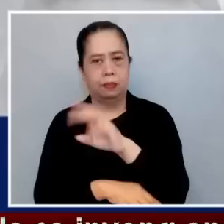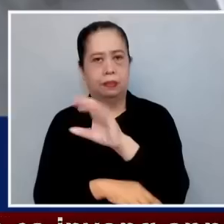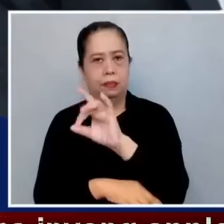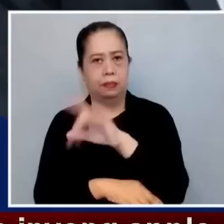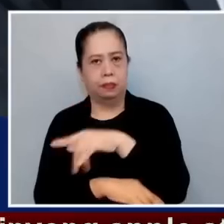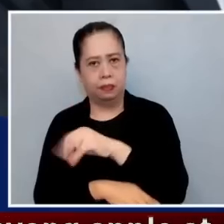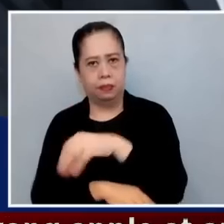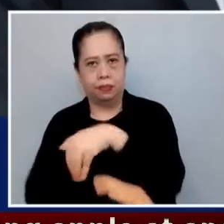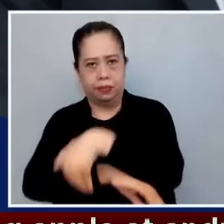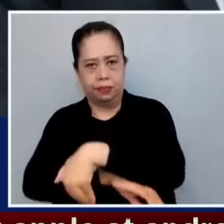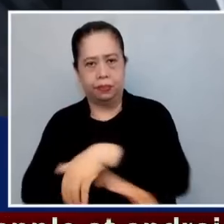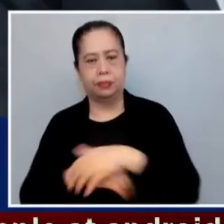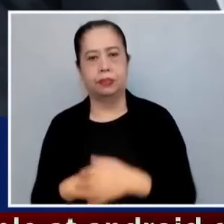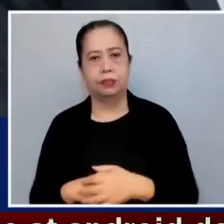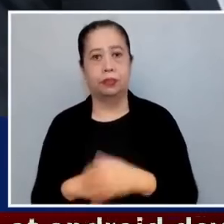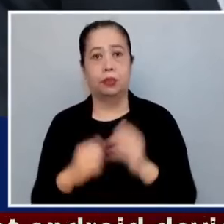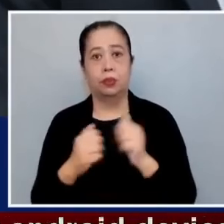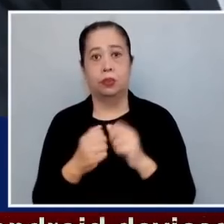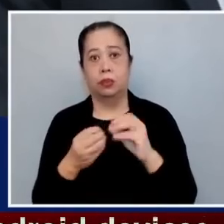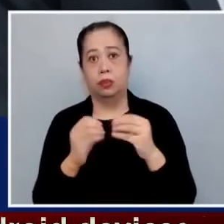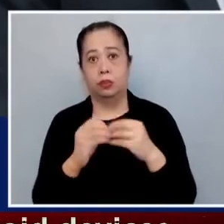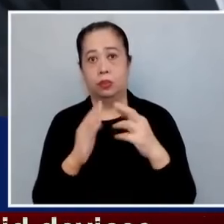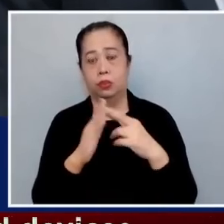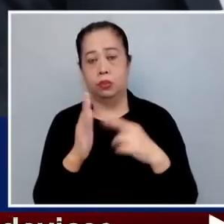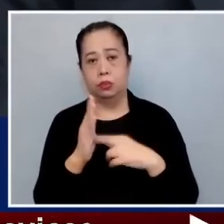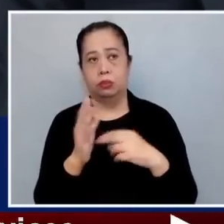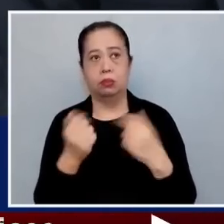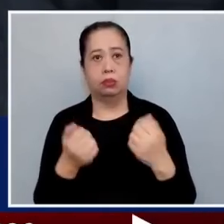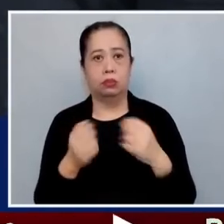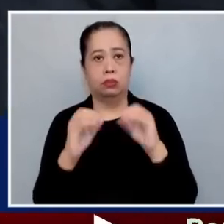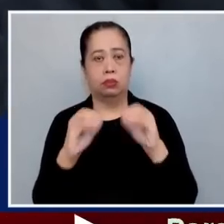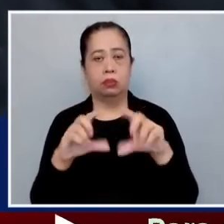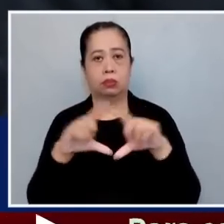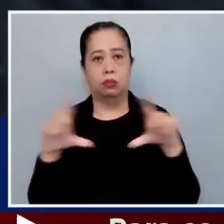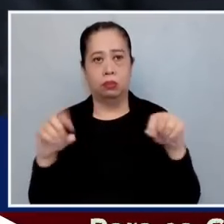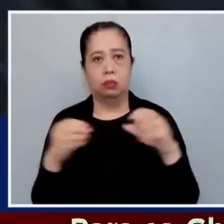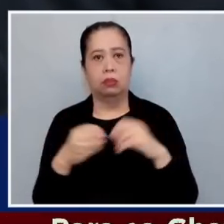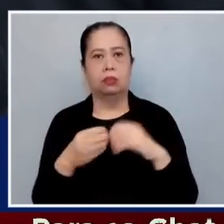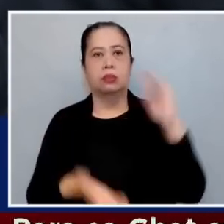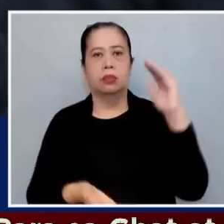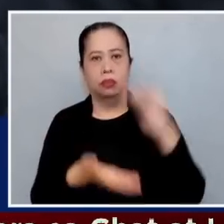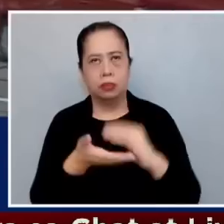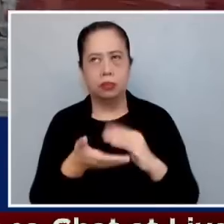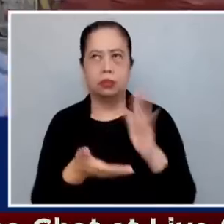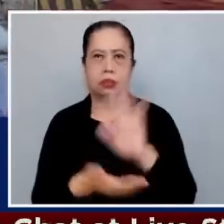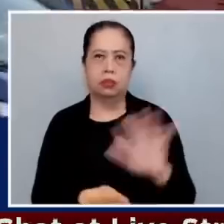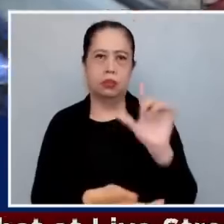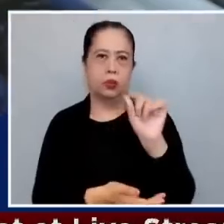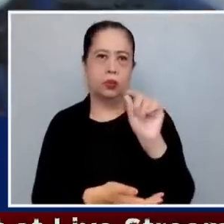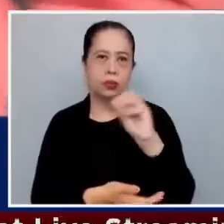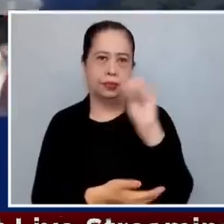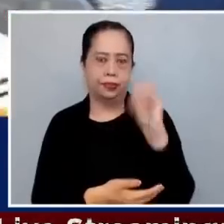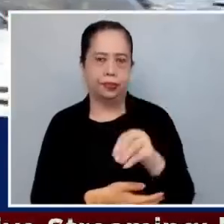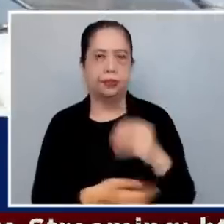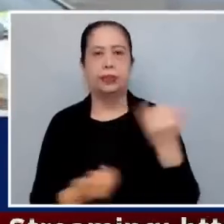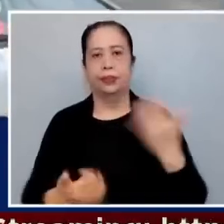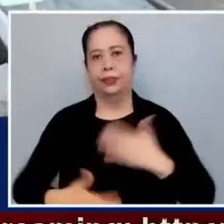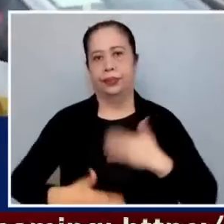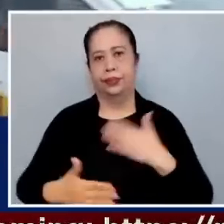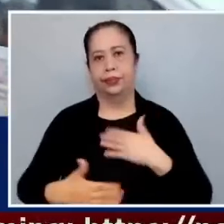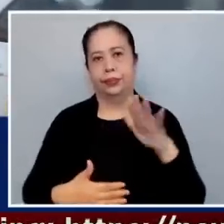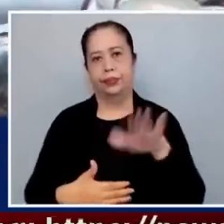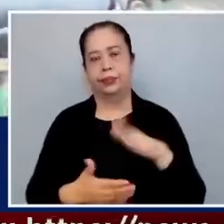sa gabi. And with the number coding in place, it will be lessened by 20%. Ikinatuwa naman ito ng